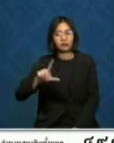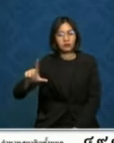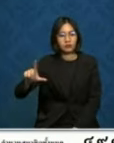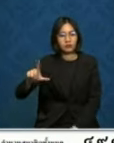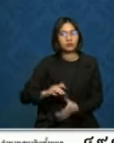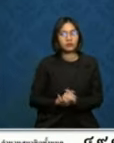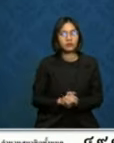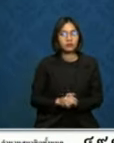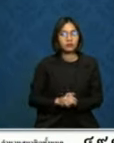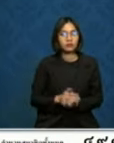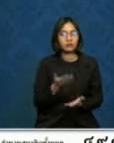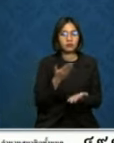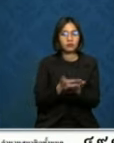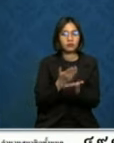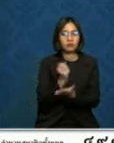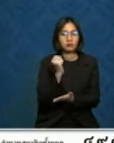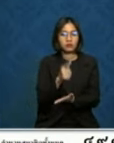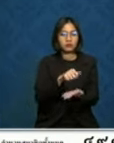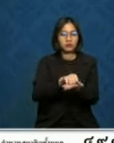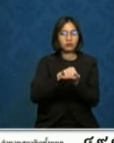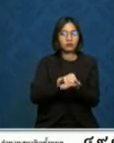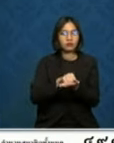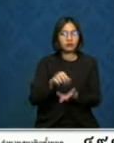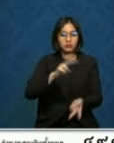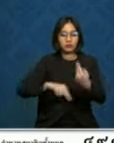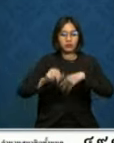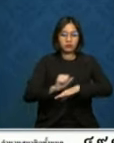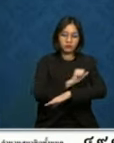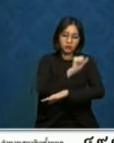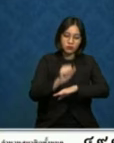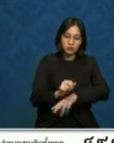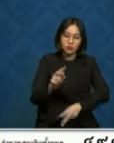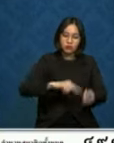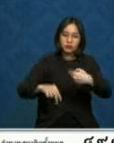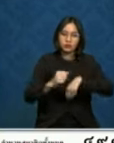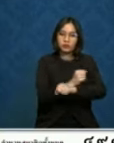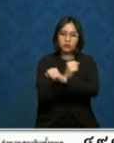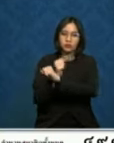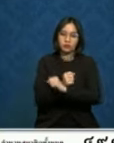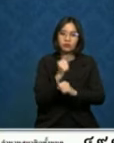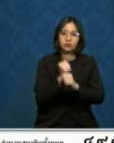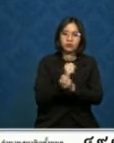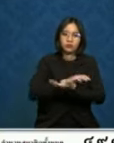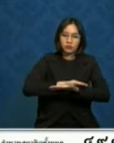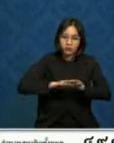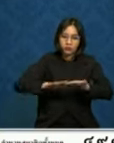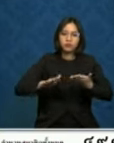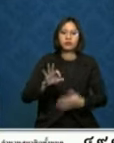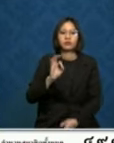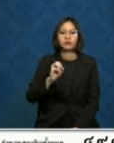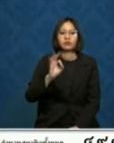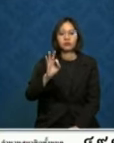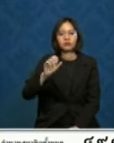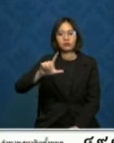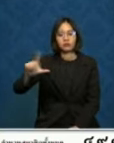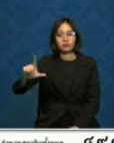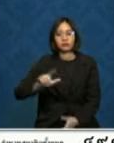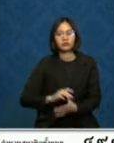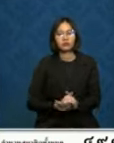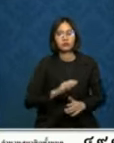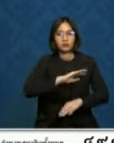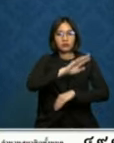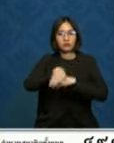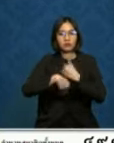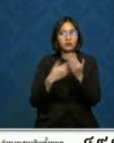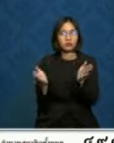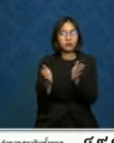าทค่าจ้างเหมาบริการตกแต่งสวนรักษาความปลอดภัยค่าทำความสะอาดอีกมากกว่า99ล้านบาทรวมกัน